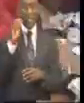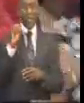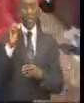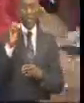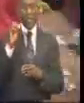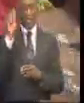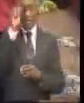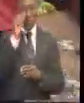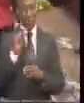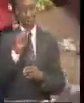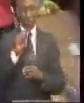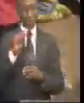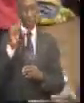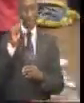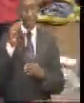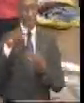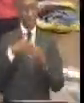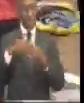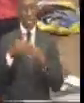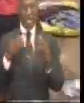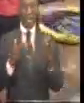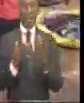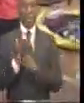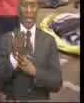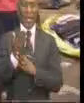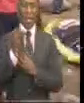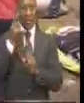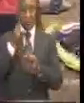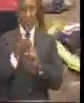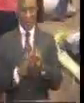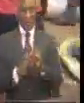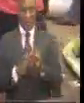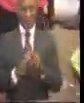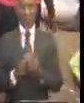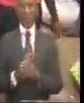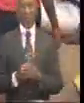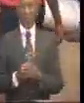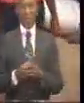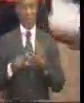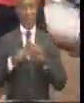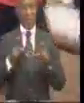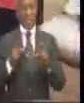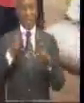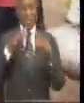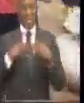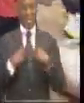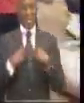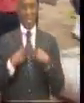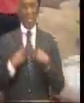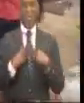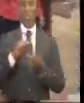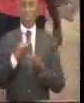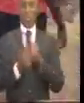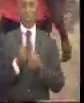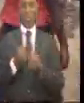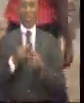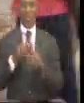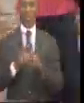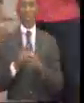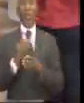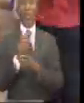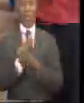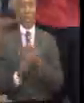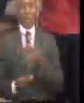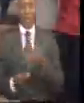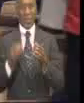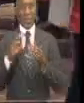Unies suggère au gouvernement de combattre efficacement le taux de chômage trop élevé au milieu de jeunes et des femmes. Cependant, la